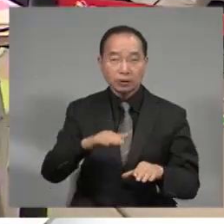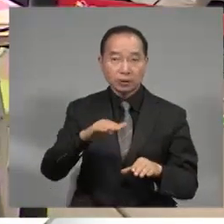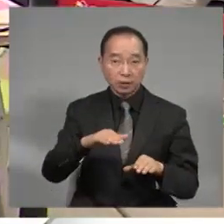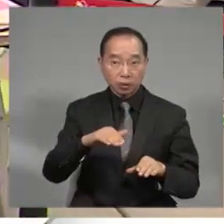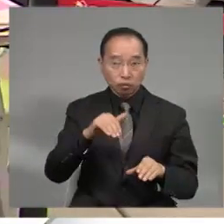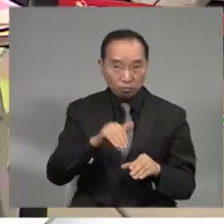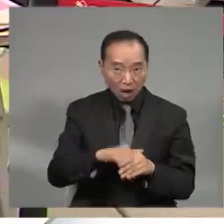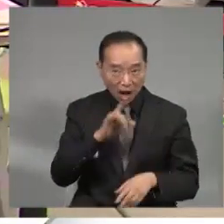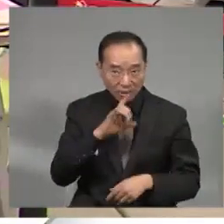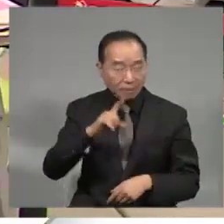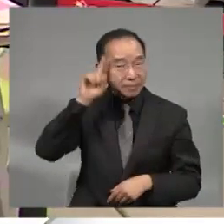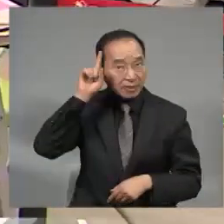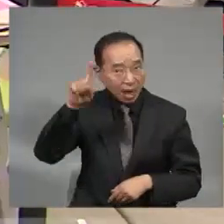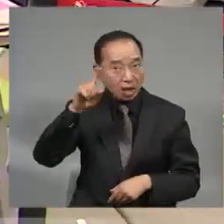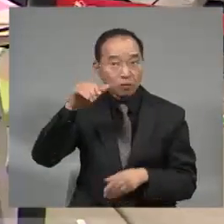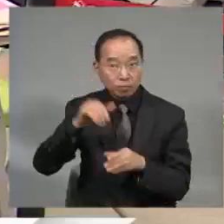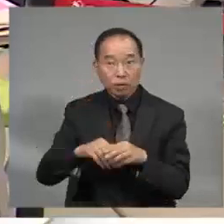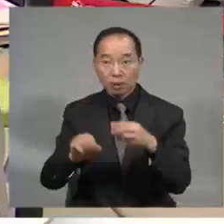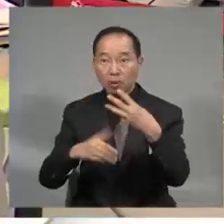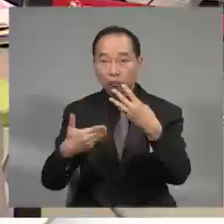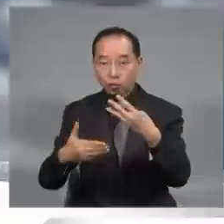표를 행사해 주시기 바랍니다.